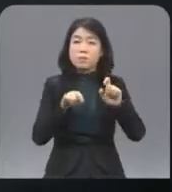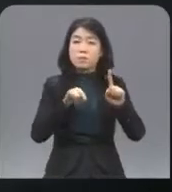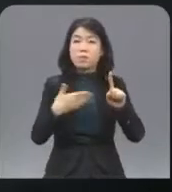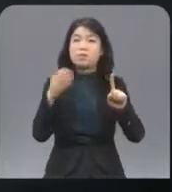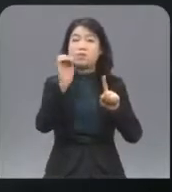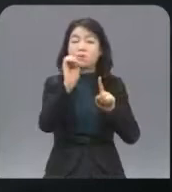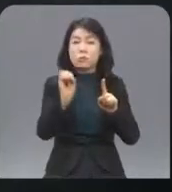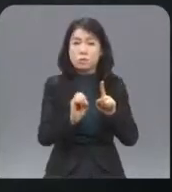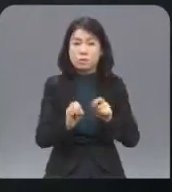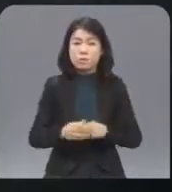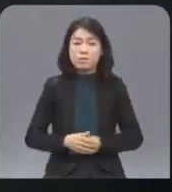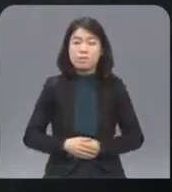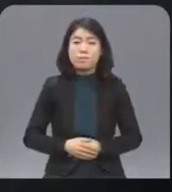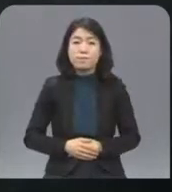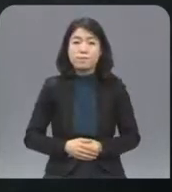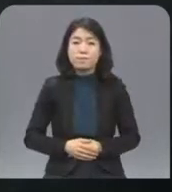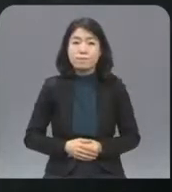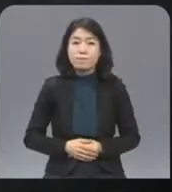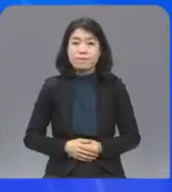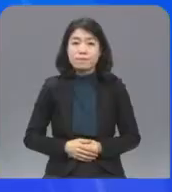를 차지하고 있습니다